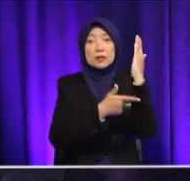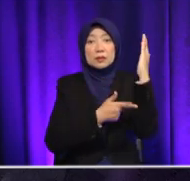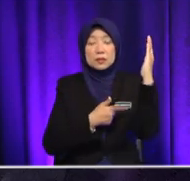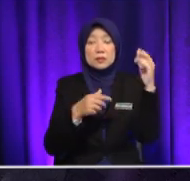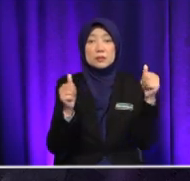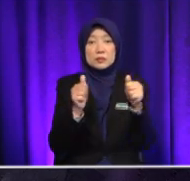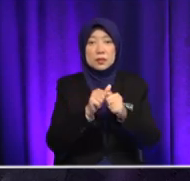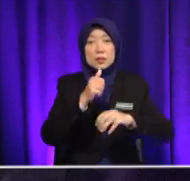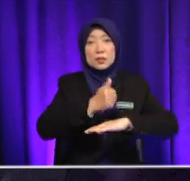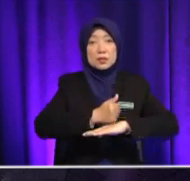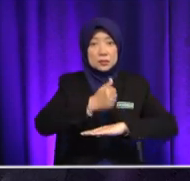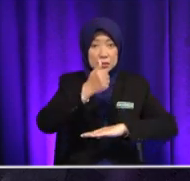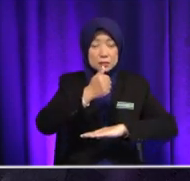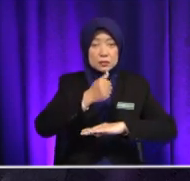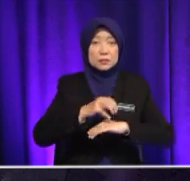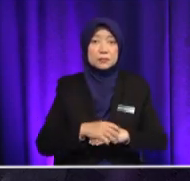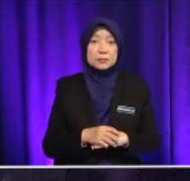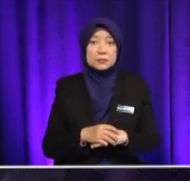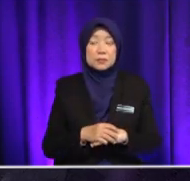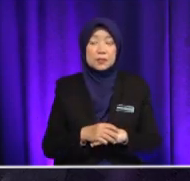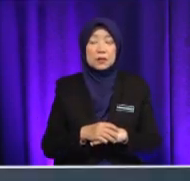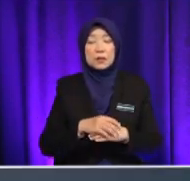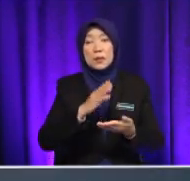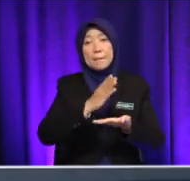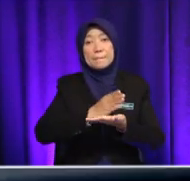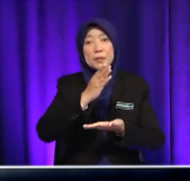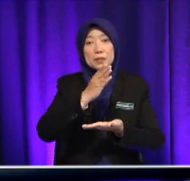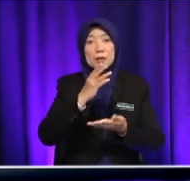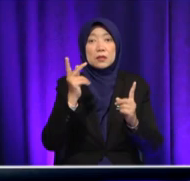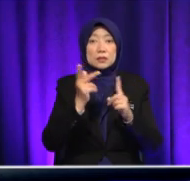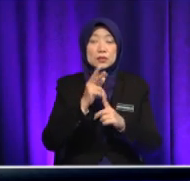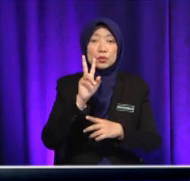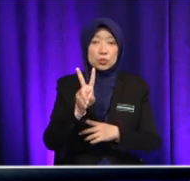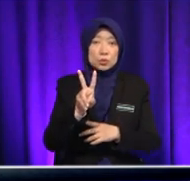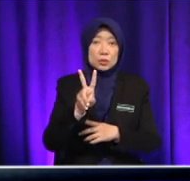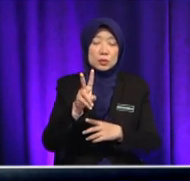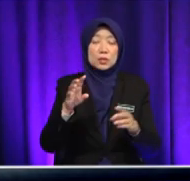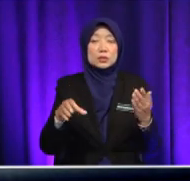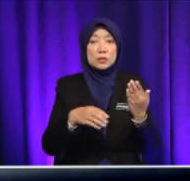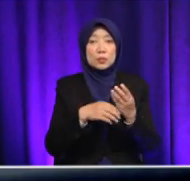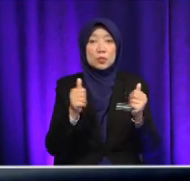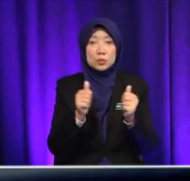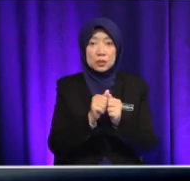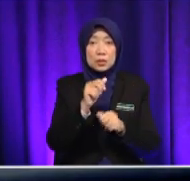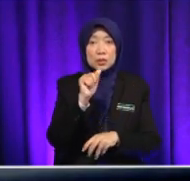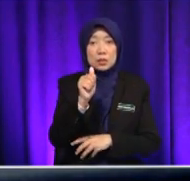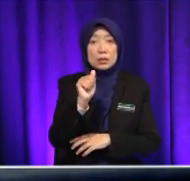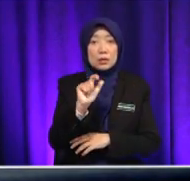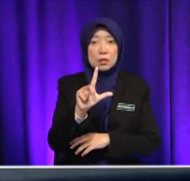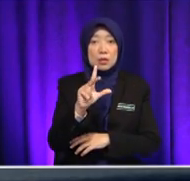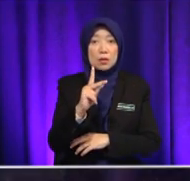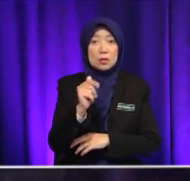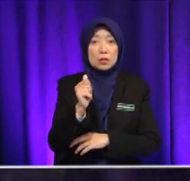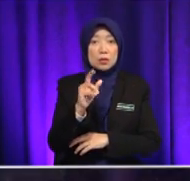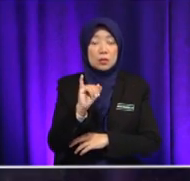asid. Dengan asid. Okey. Bika yang kedua kita akan campurkan dengan alkali. Baik. Okey, dan manakala